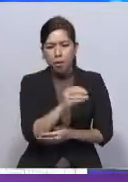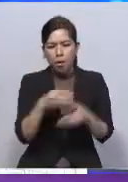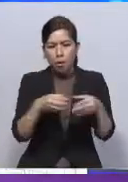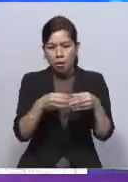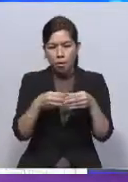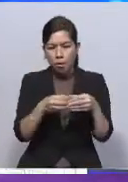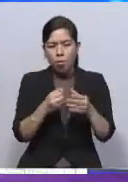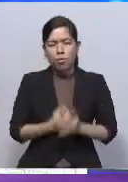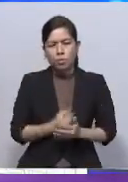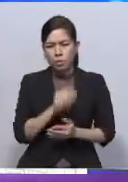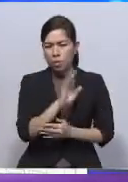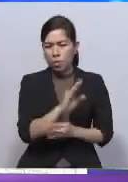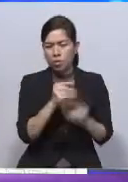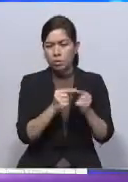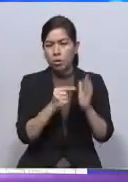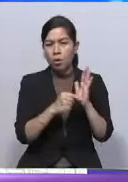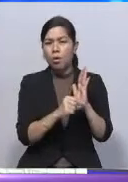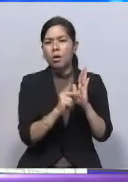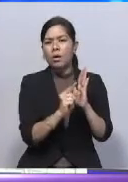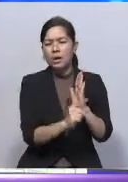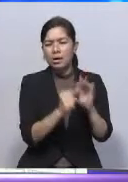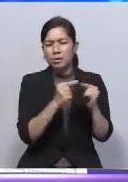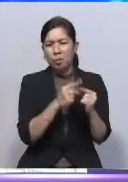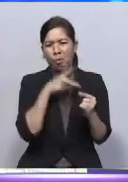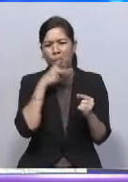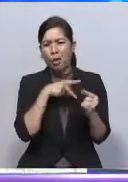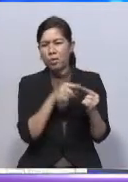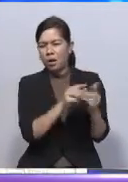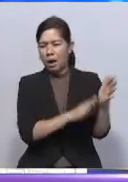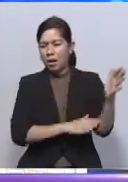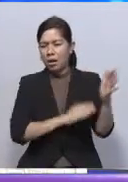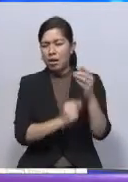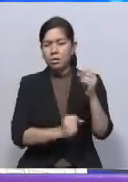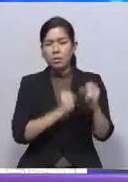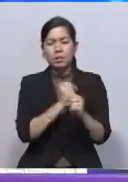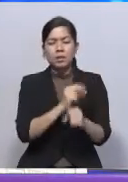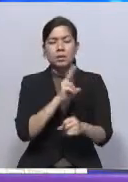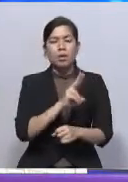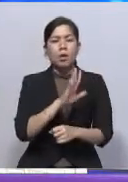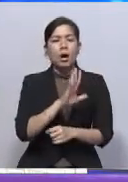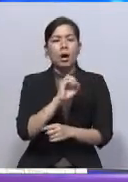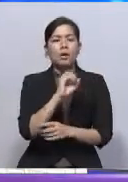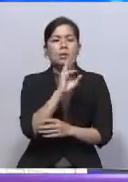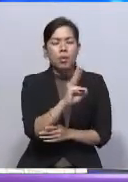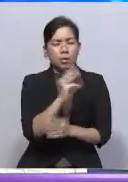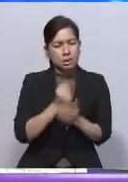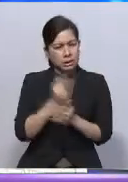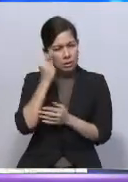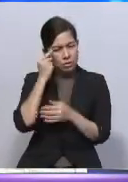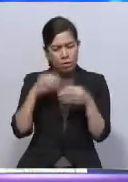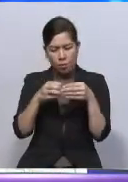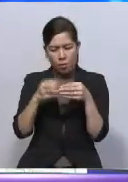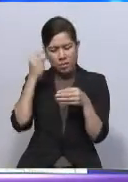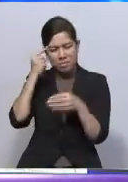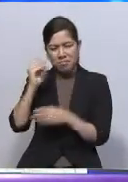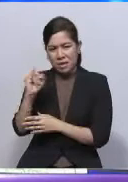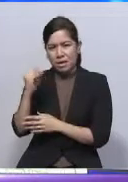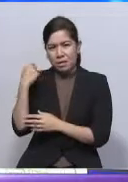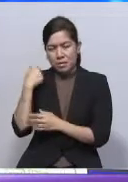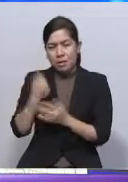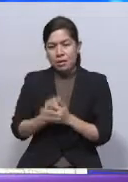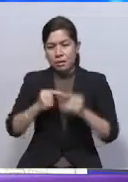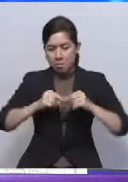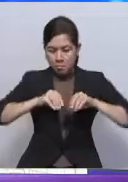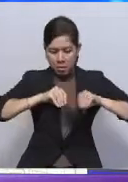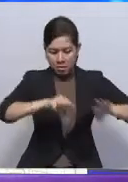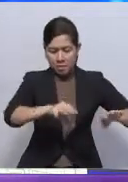กลุ่ม WeWalk ที่จังหวัดขอนแก่นเป็นคลิปเก่าเมื่อปี2556คาดว่าผู้ไม่หวังดีค่ะมุ่งขยายผลทางการเมือง